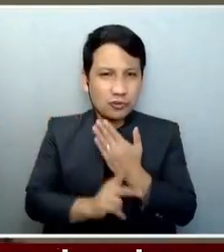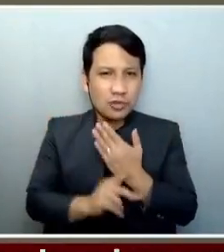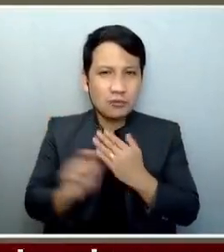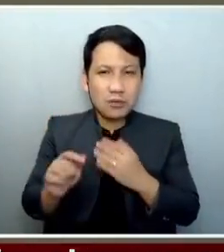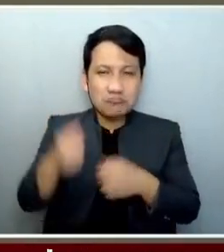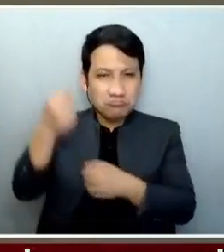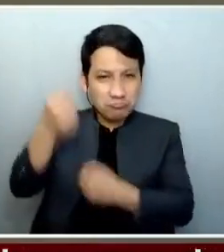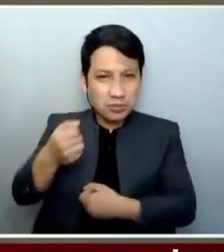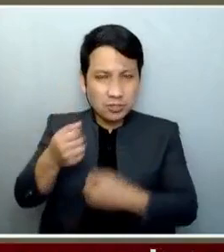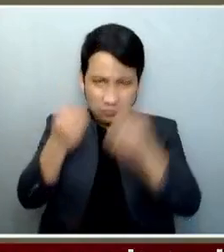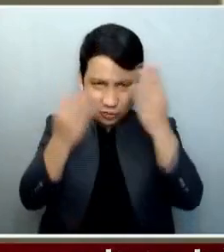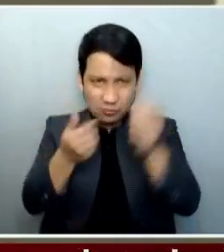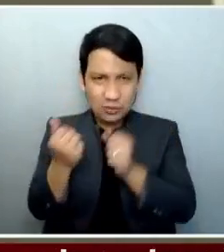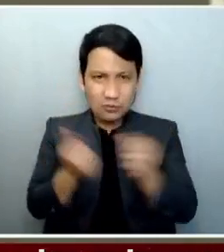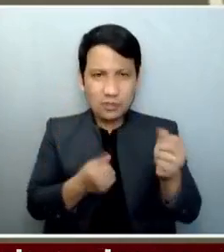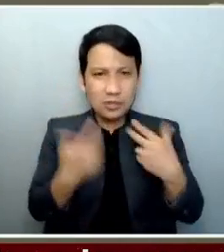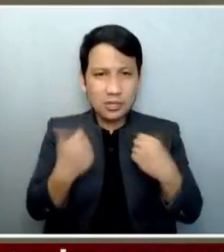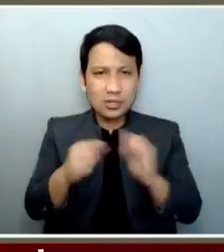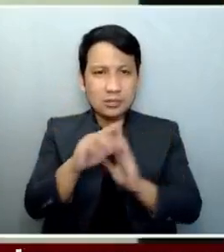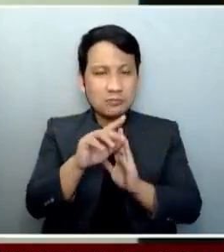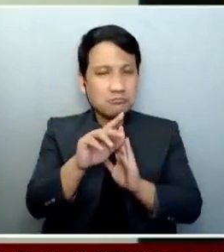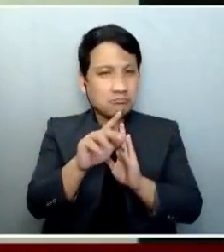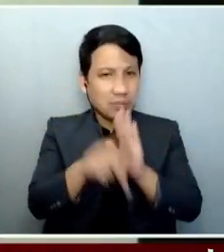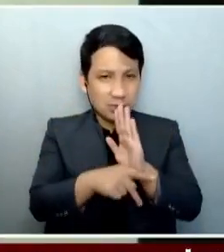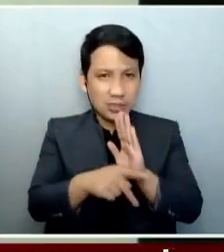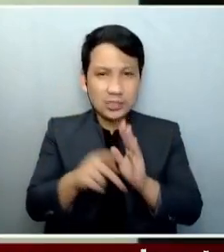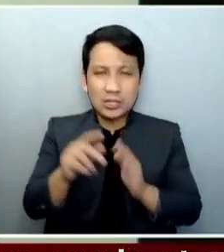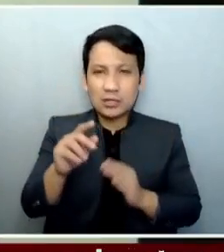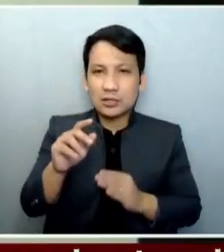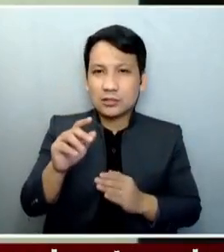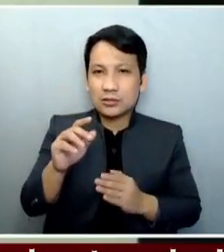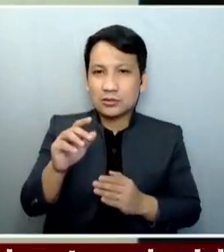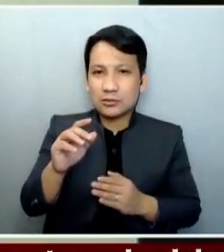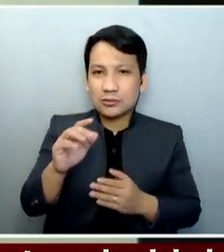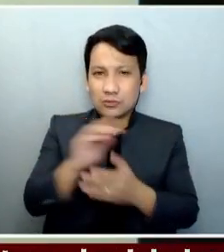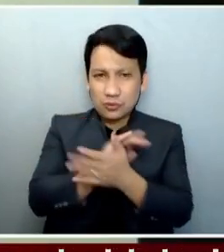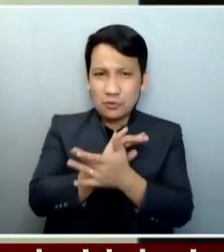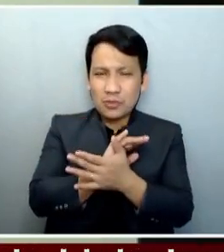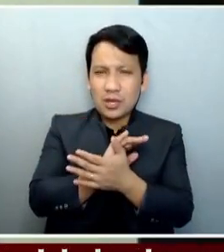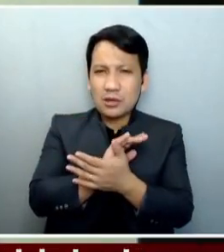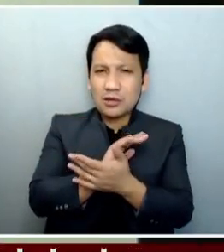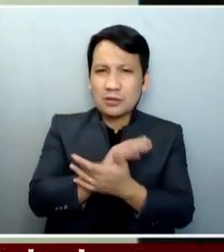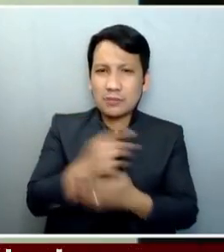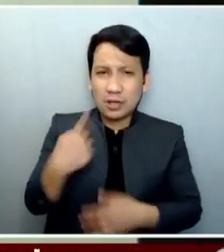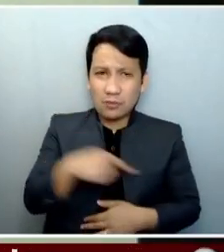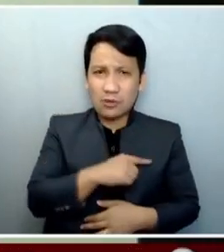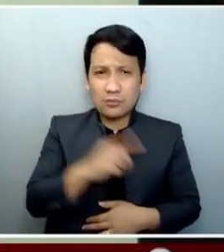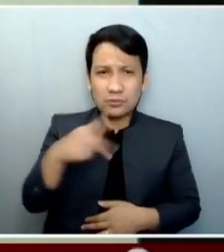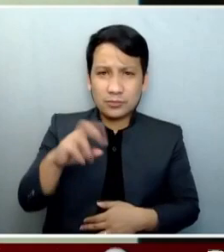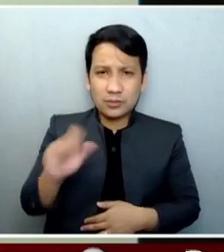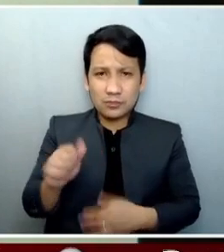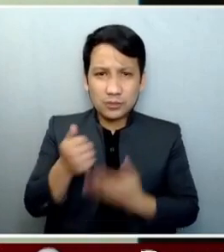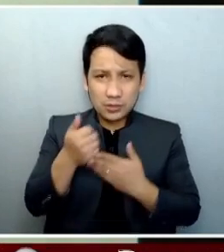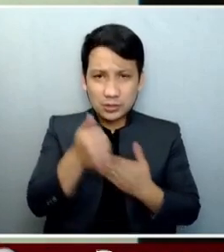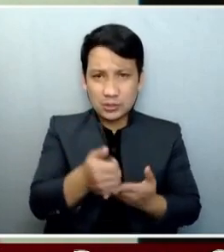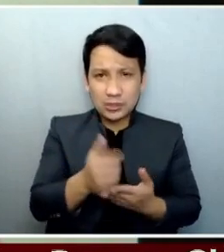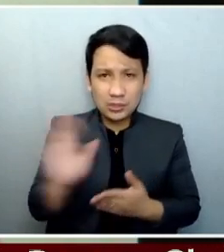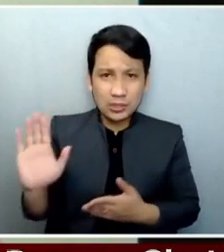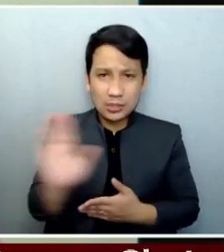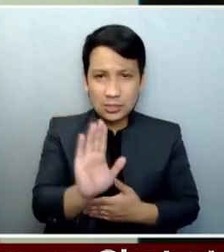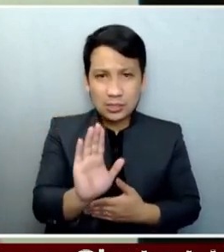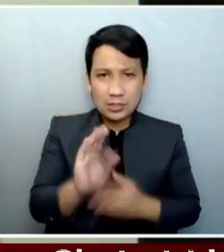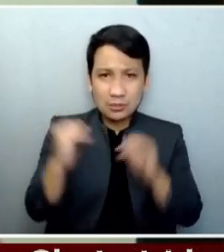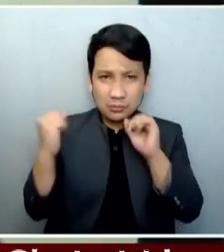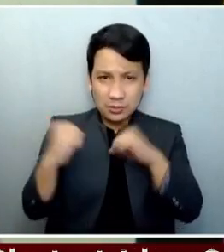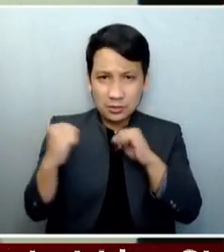daw sila sa health protocols kontra COVID-19. Umaasa kami na yung PNP ay tutupad dun sa naging